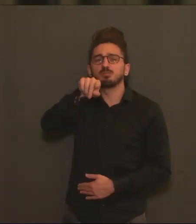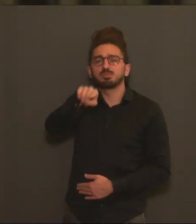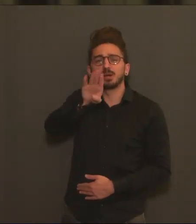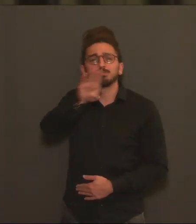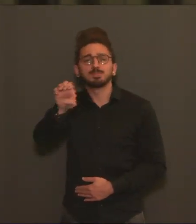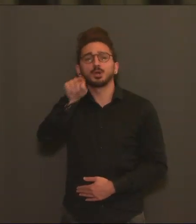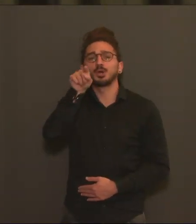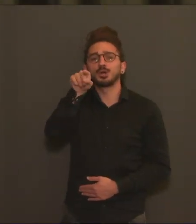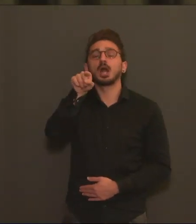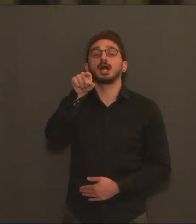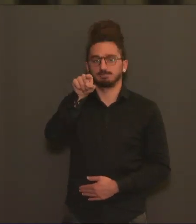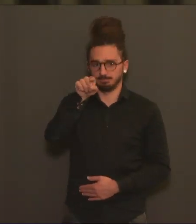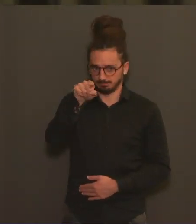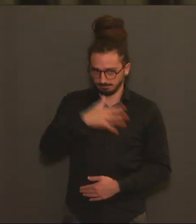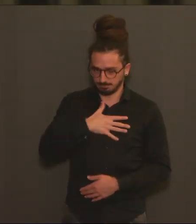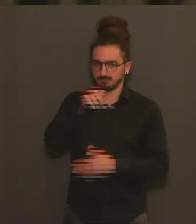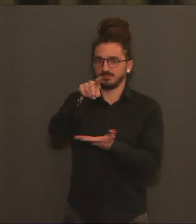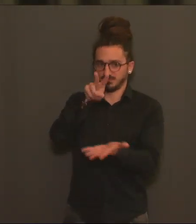Vous serez invité